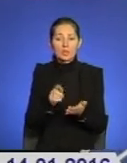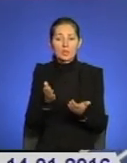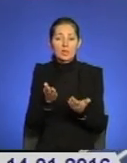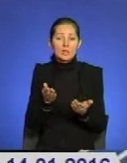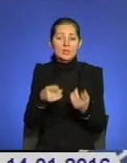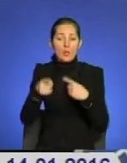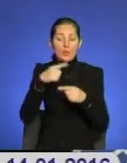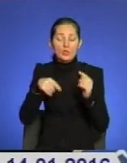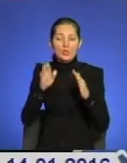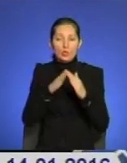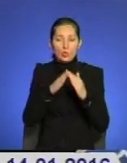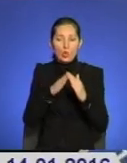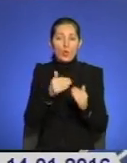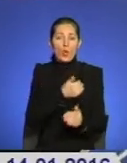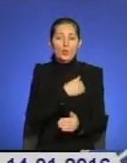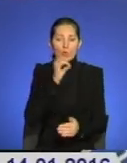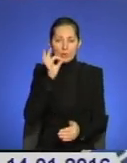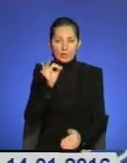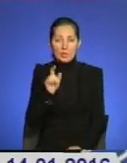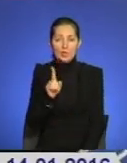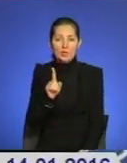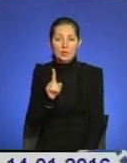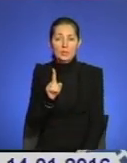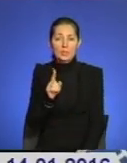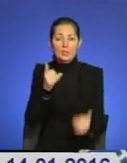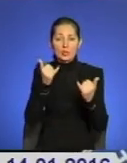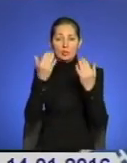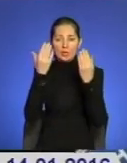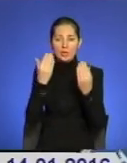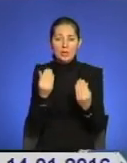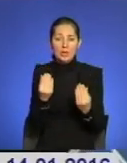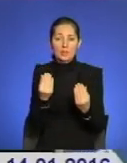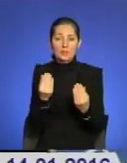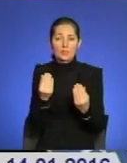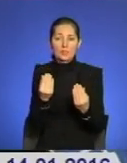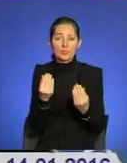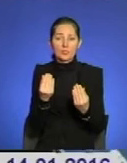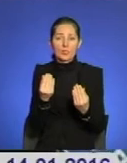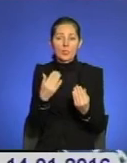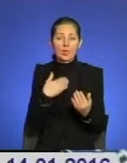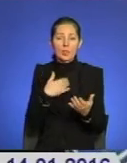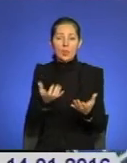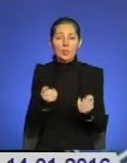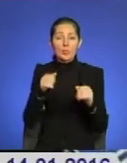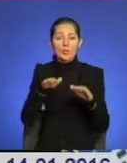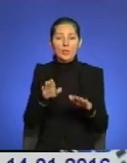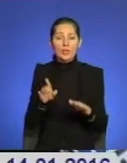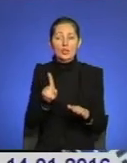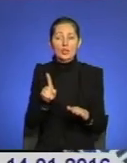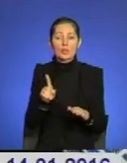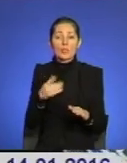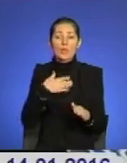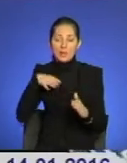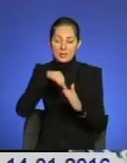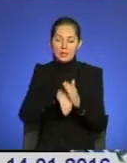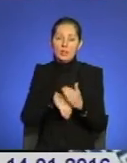додому, так, і хочу сказати, що на сьогоднішній день ми приймемо рішення про те, що ми закладемо